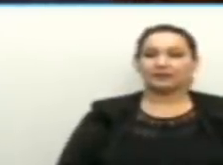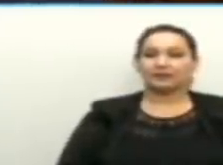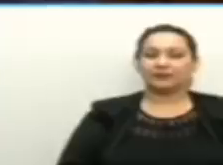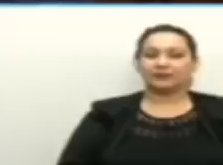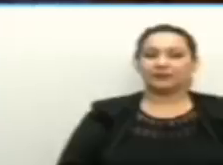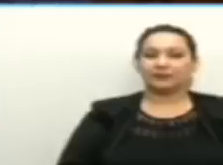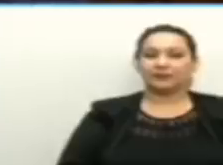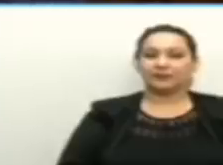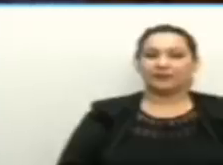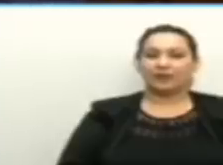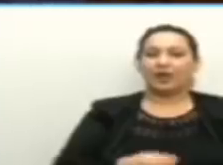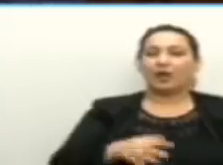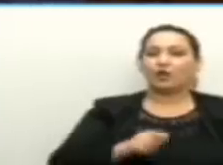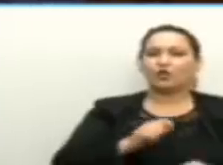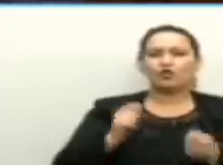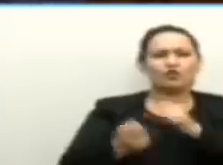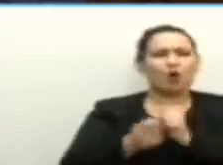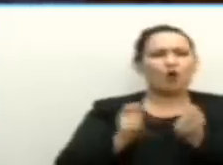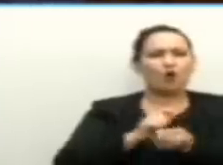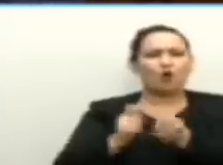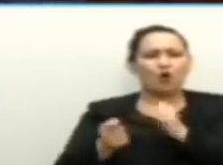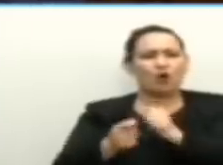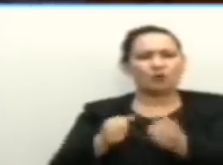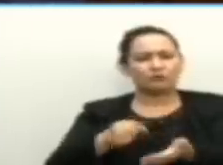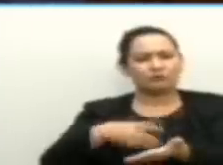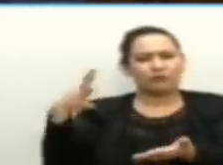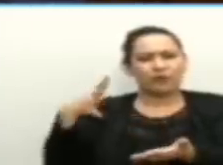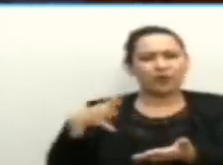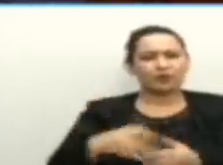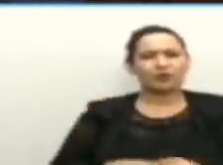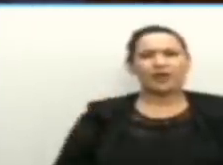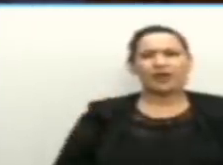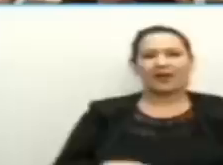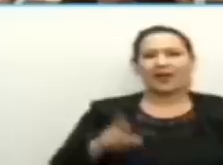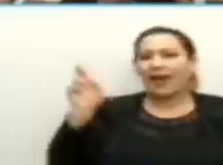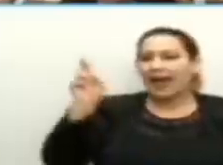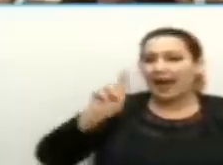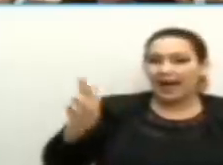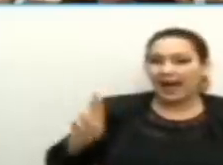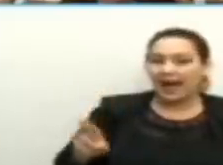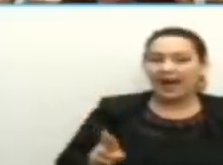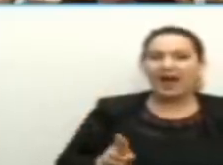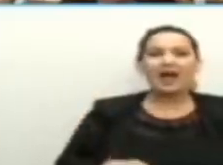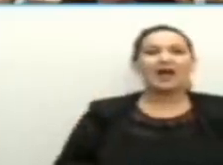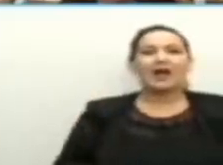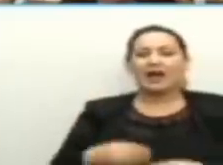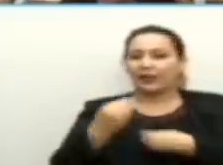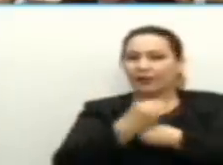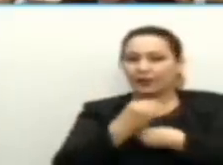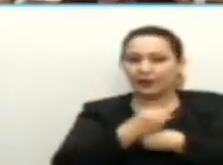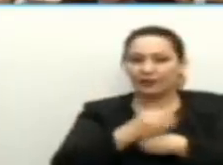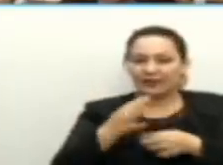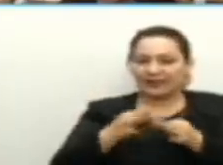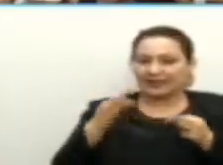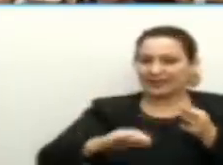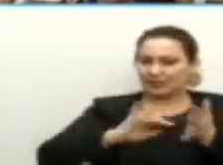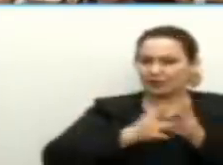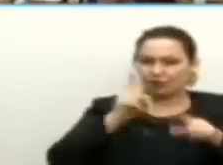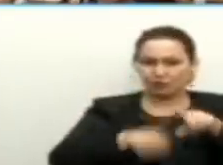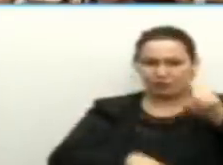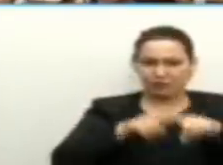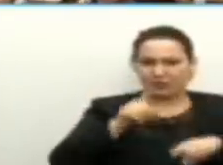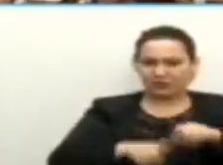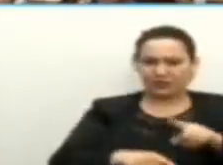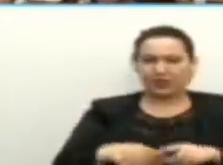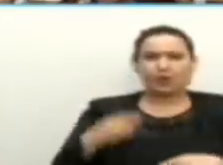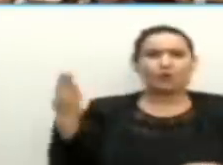منأى عن تقلبات الأسعار وفجائية النظرة هو الاكتفاء، الاكتفاء الذاتي وإنتاج كل السلع التي